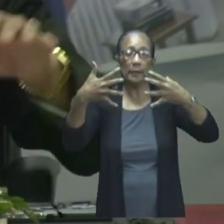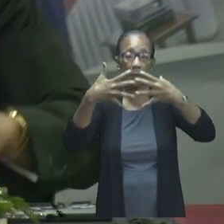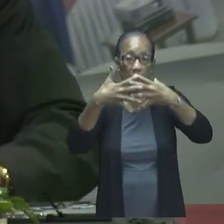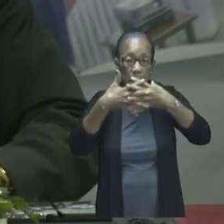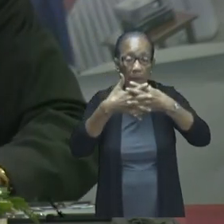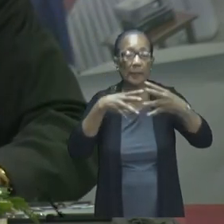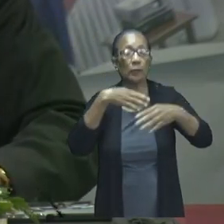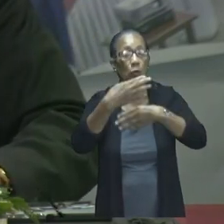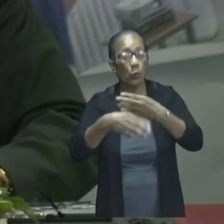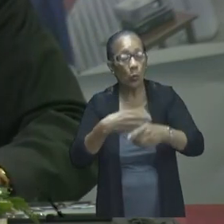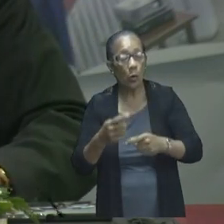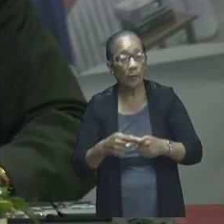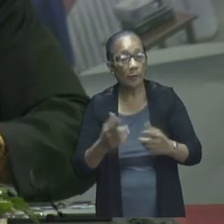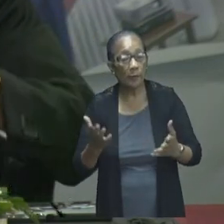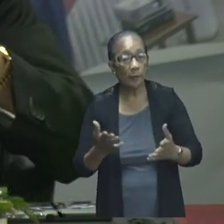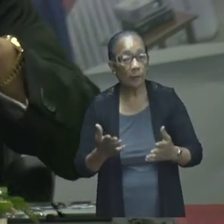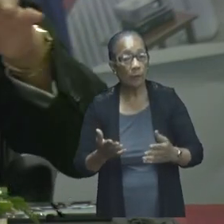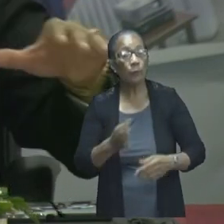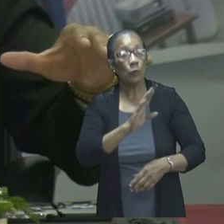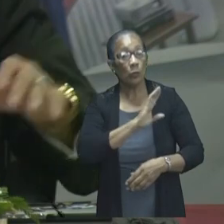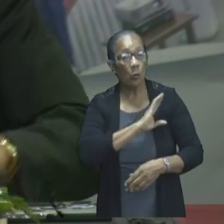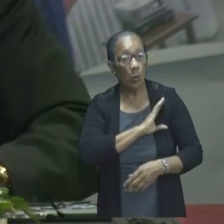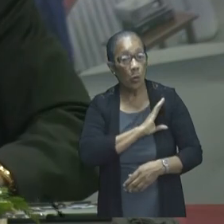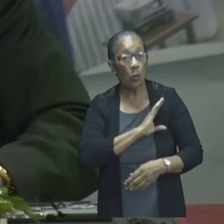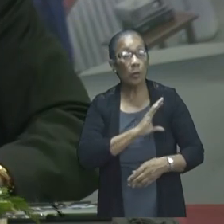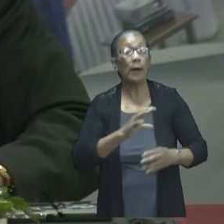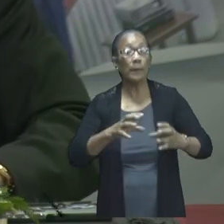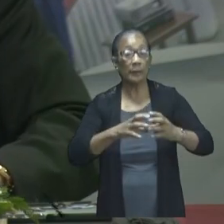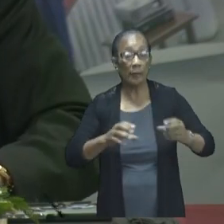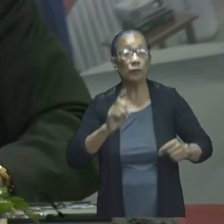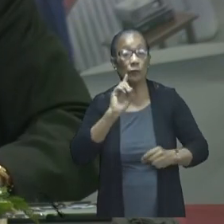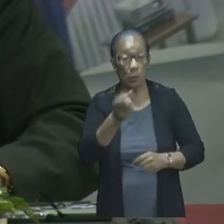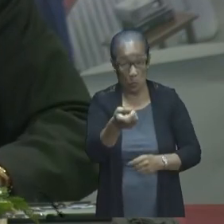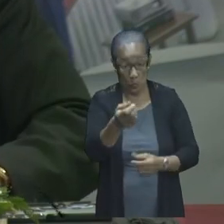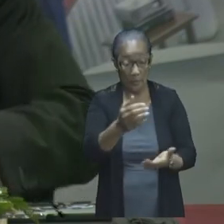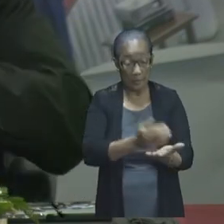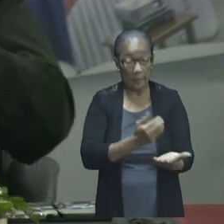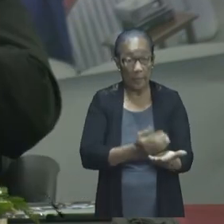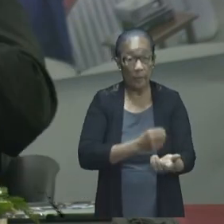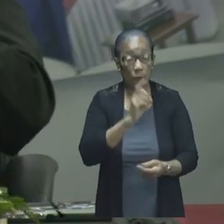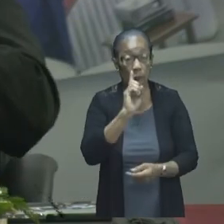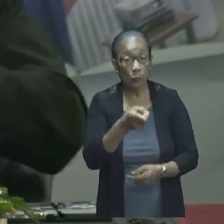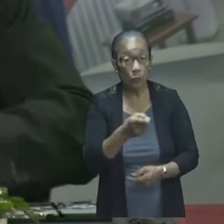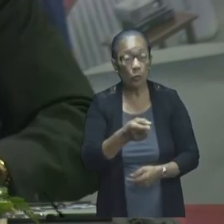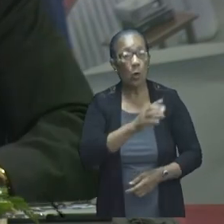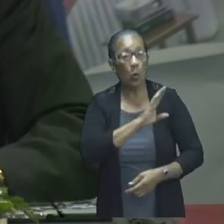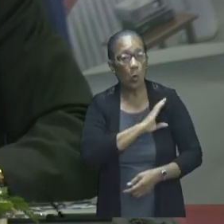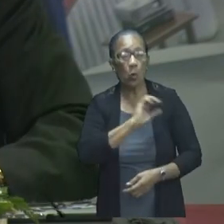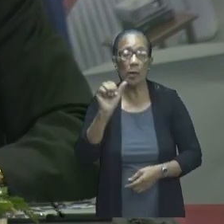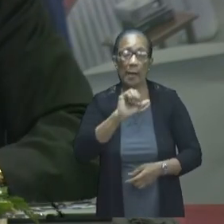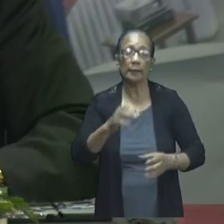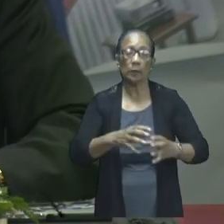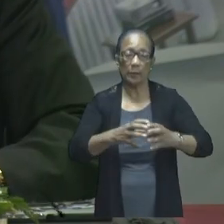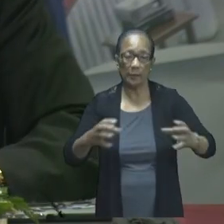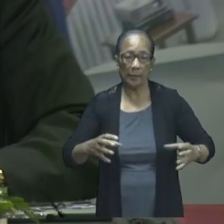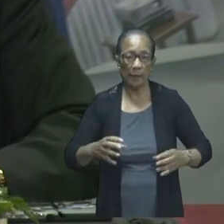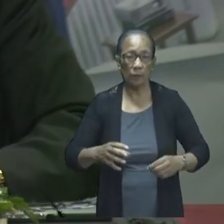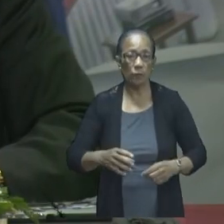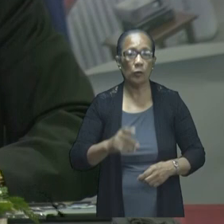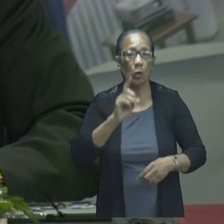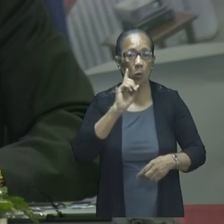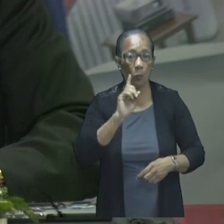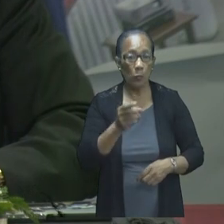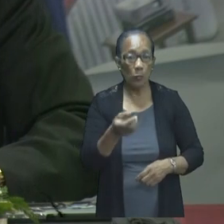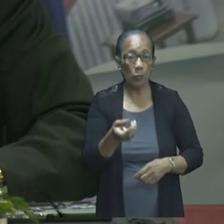oké lab is dat bedrijven die winstgevend gemaakt kunnen worden nu er zijn er andere bedrijven waarvan zeggen nieuwe dan commercie